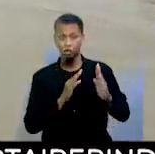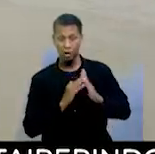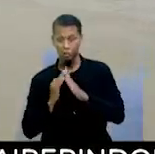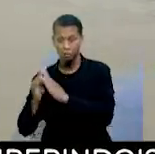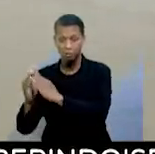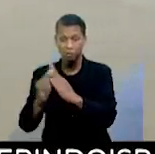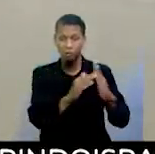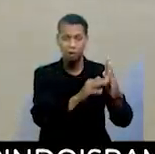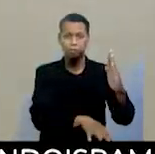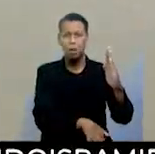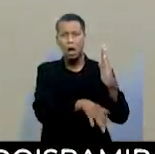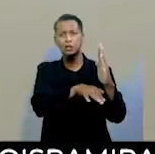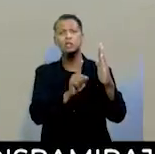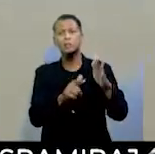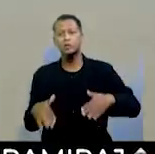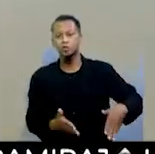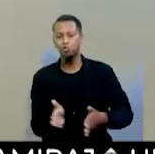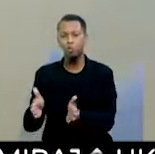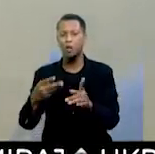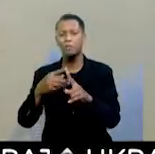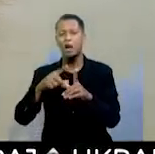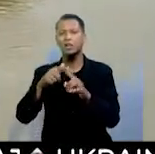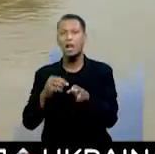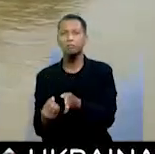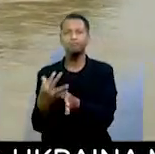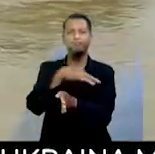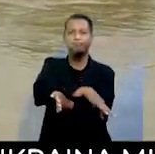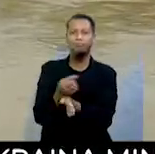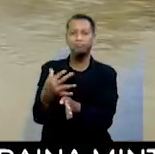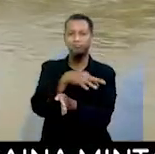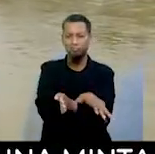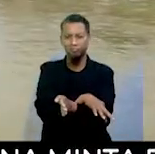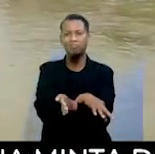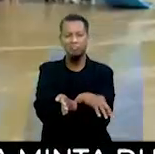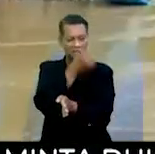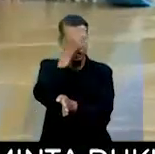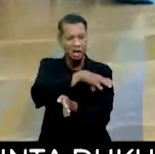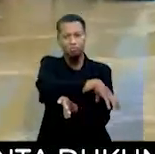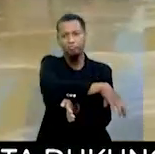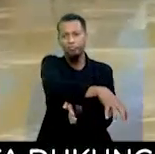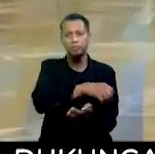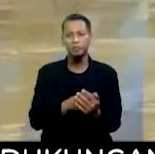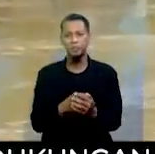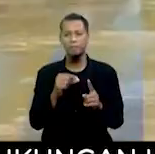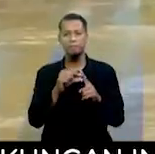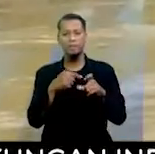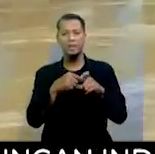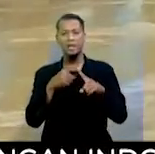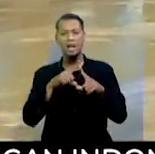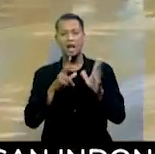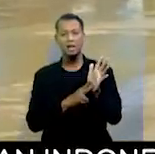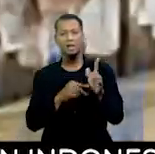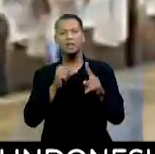serangan Di Langkat Sumatera Utara meluap luapan Sungai berangin sejumlah desa diantaranya pekan Tanjung Pura paya perupuk Desa